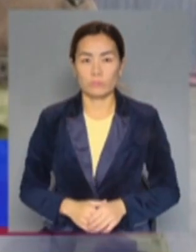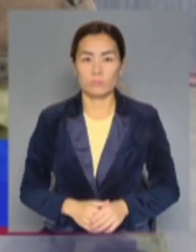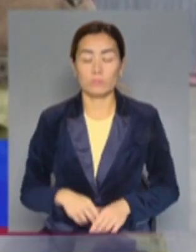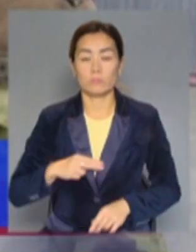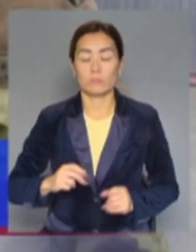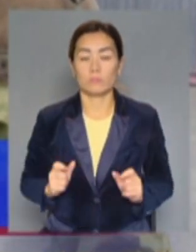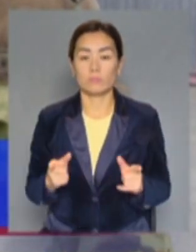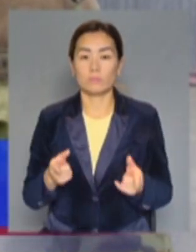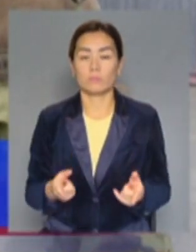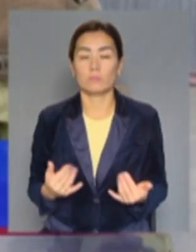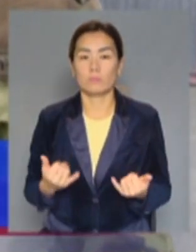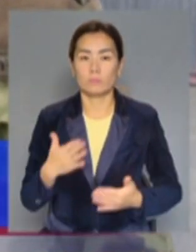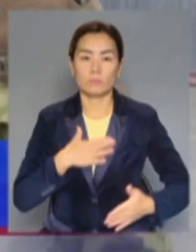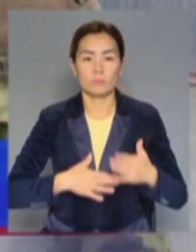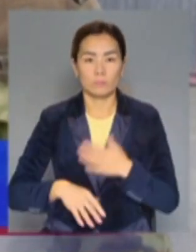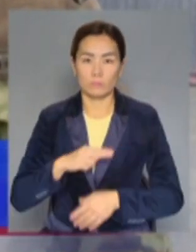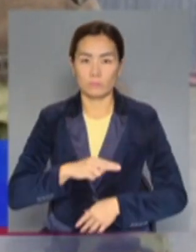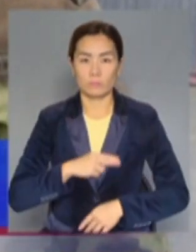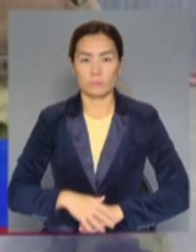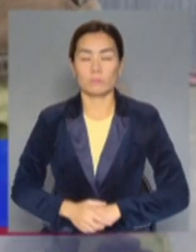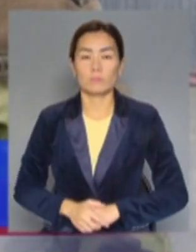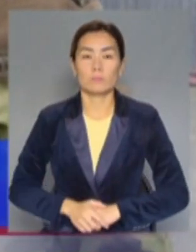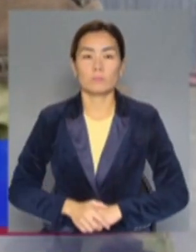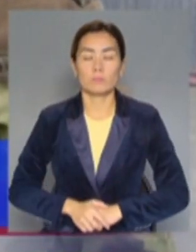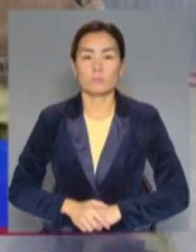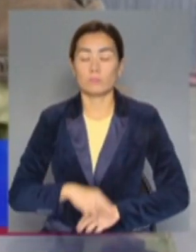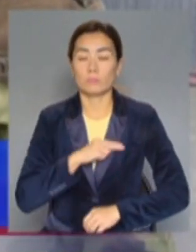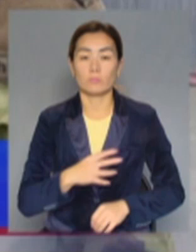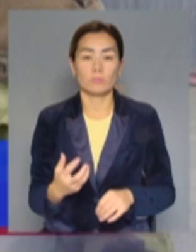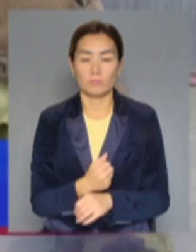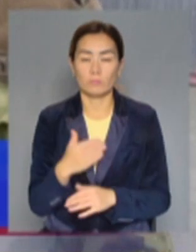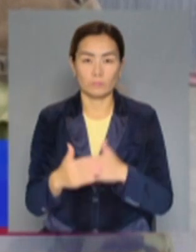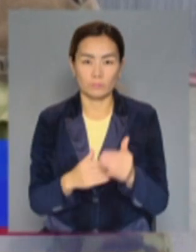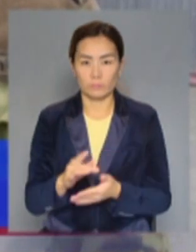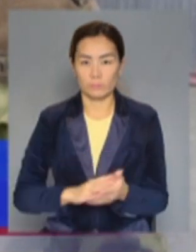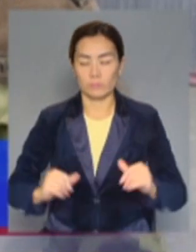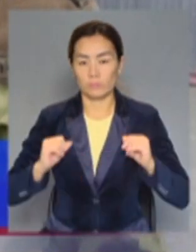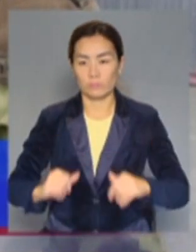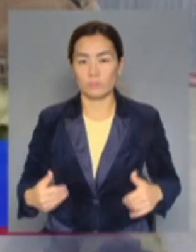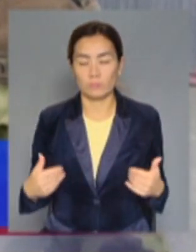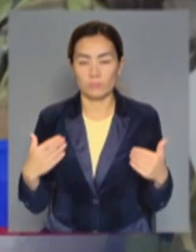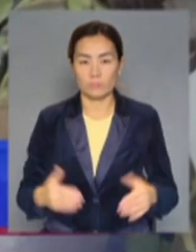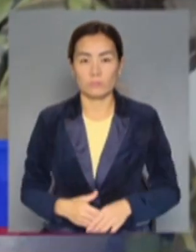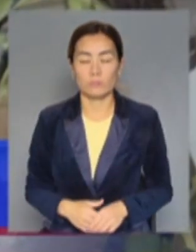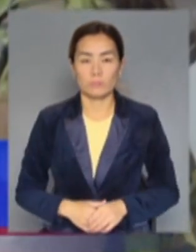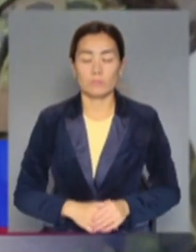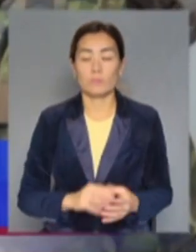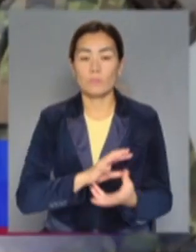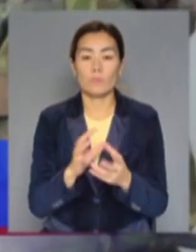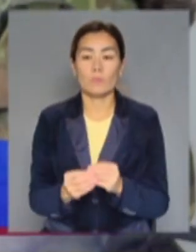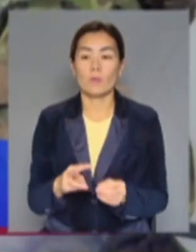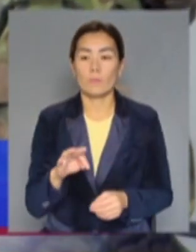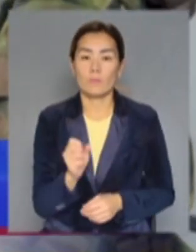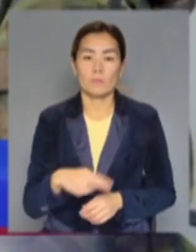жұмысқа кіргеніме қуаныштымын. Тек жұмысымыз осы алға баса берсін, тыныштығымен болғай дейміз ғой. Жыл басынан